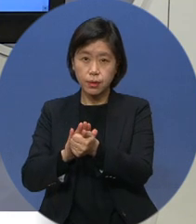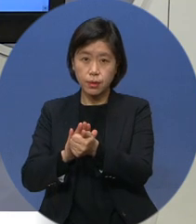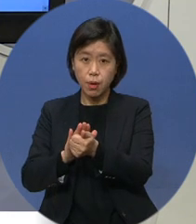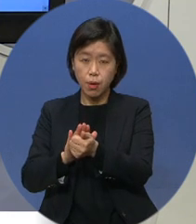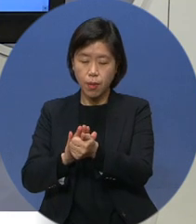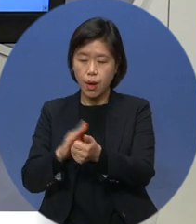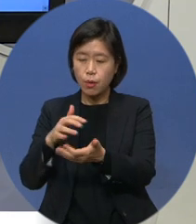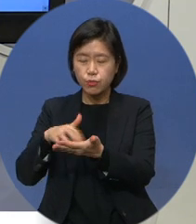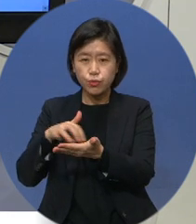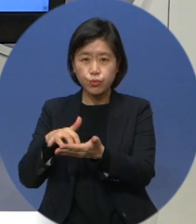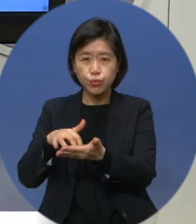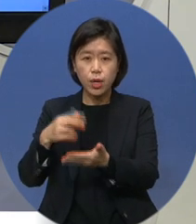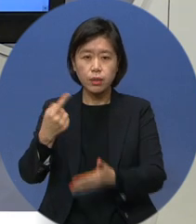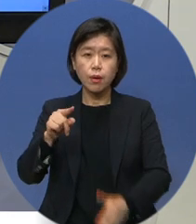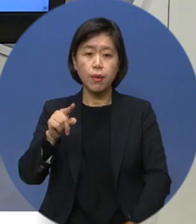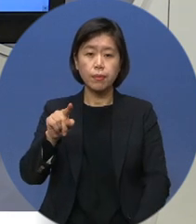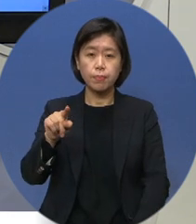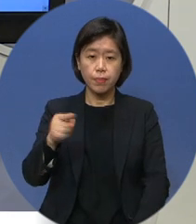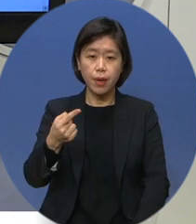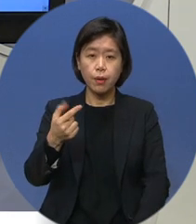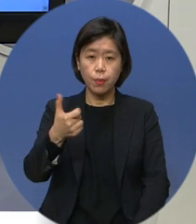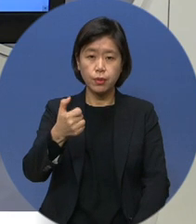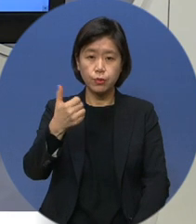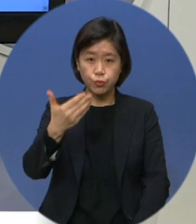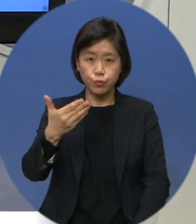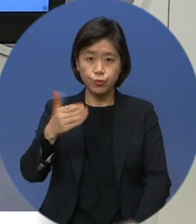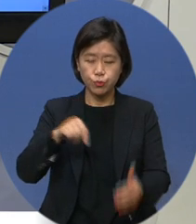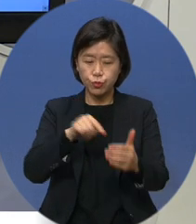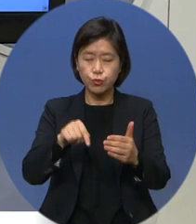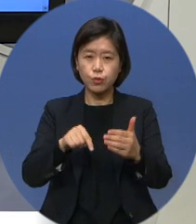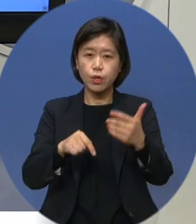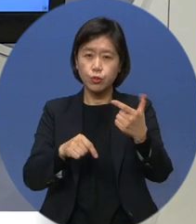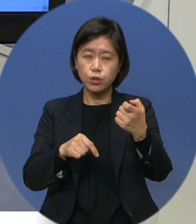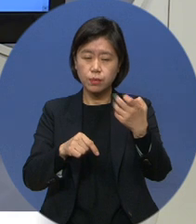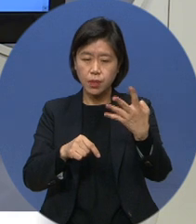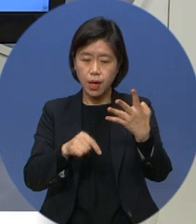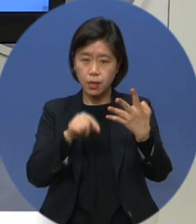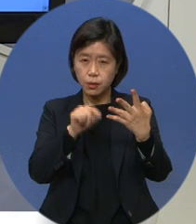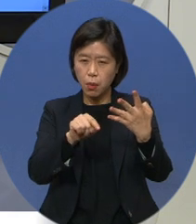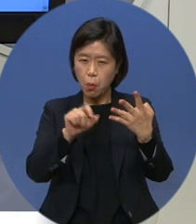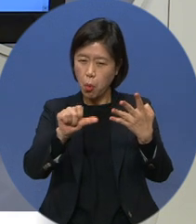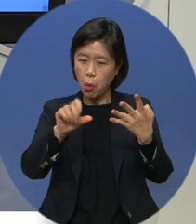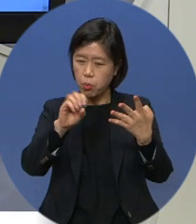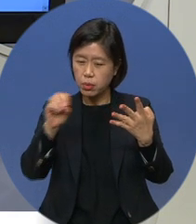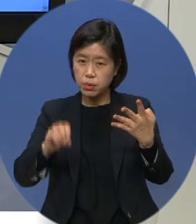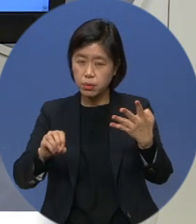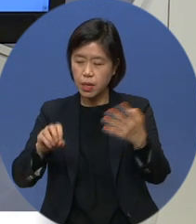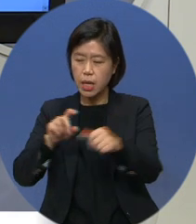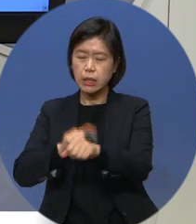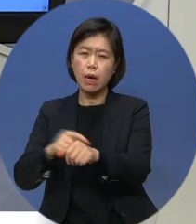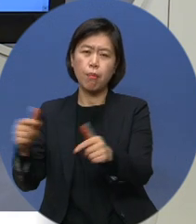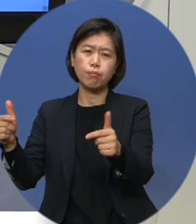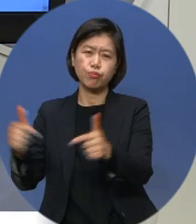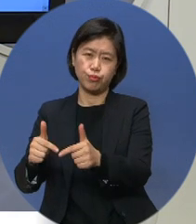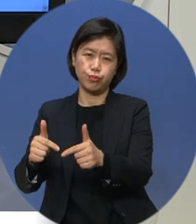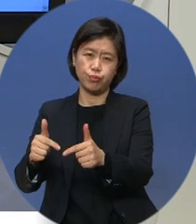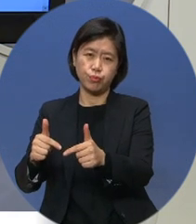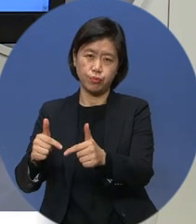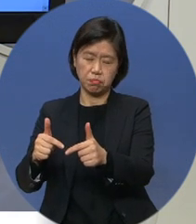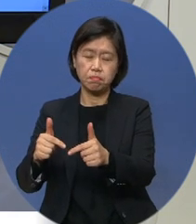명종 64.5% 의 월평균 써비스 시간이 100 80 8시간 감소한 것으로